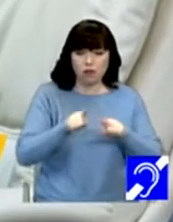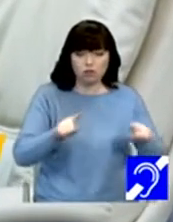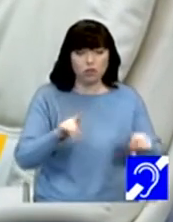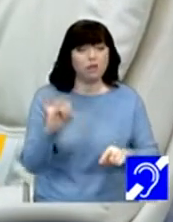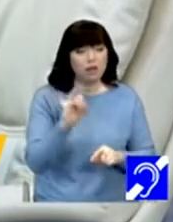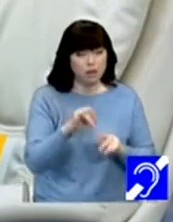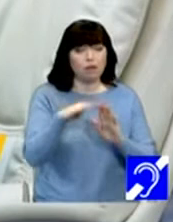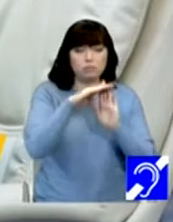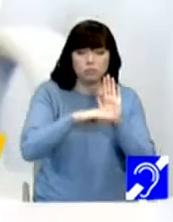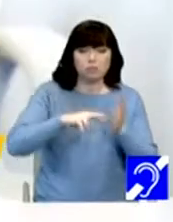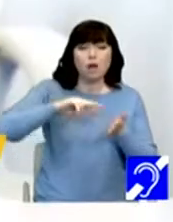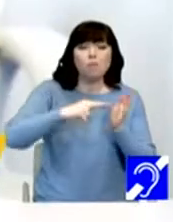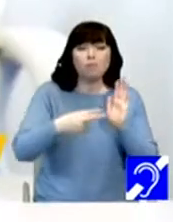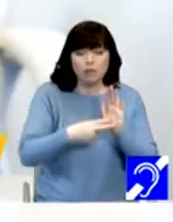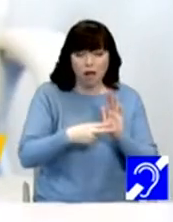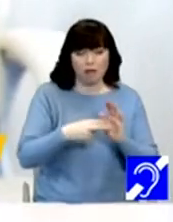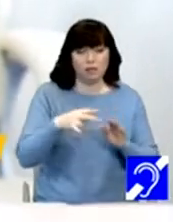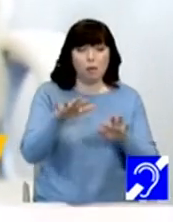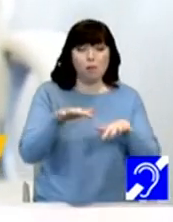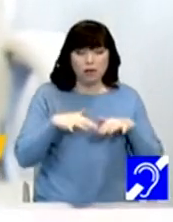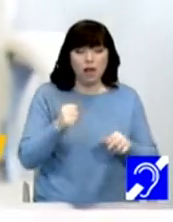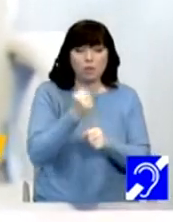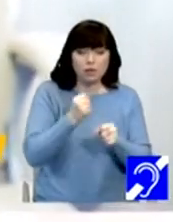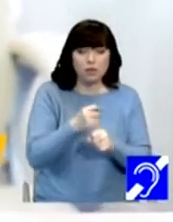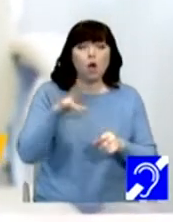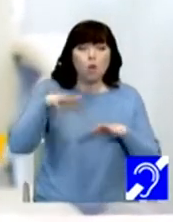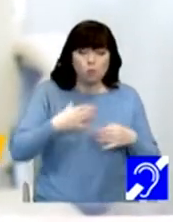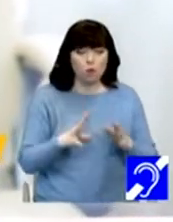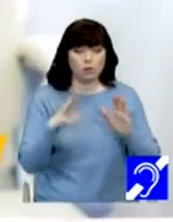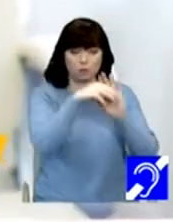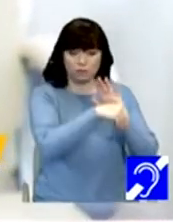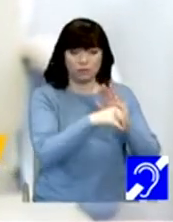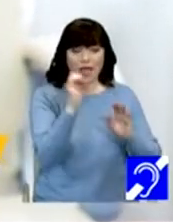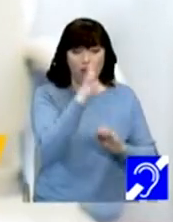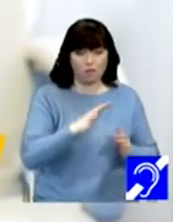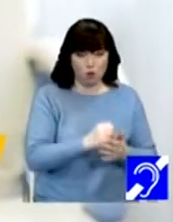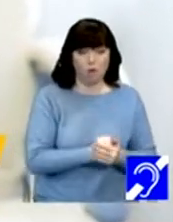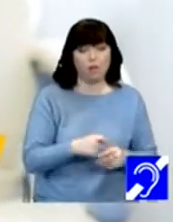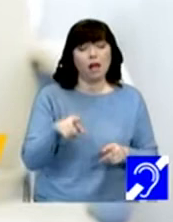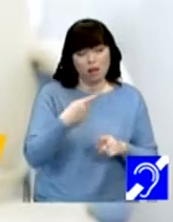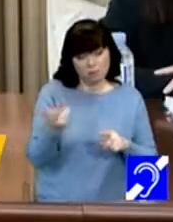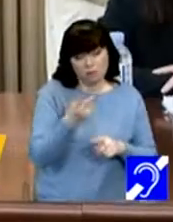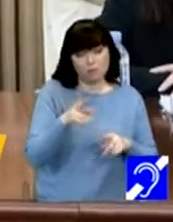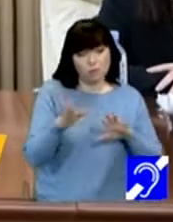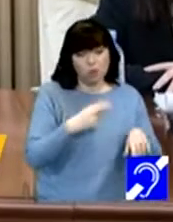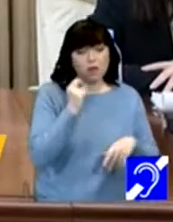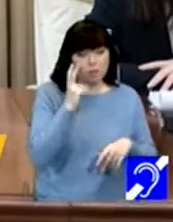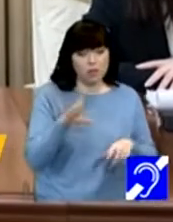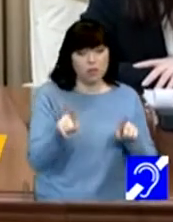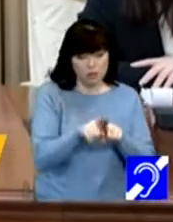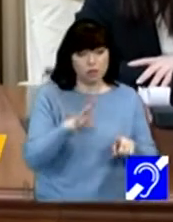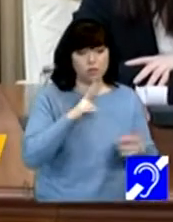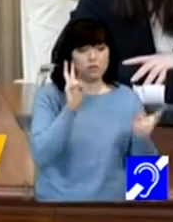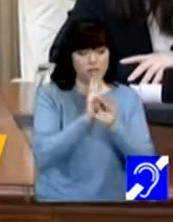agenda parlamentară după depunerea cererii de aderare la Uniunea Europeană. Oficialul european a avut în după-amiaza acestei zile